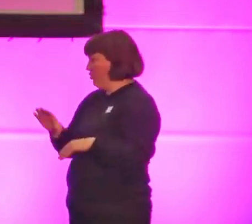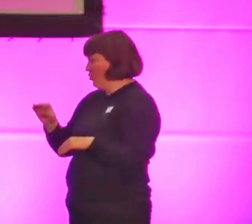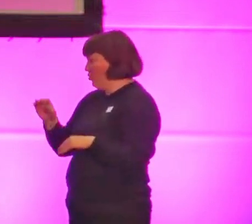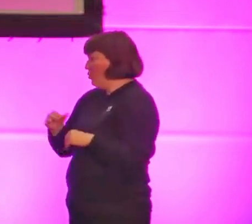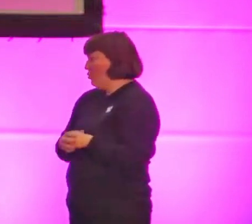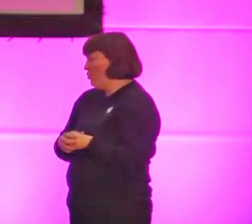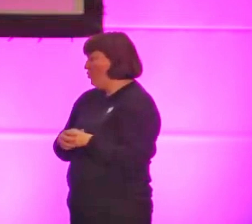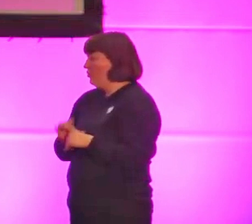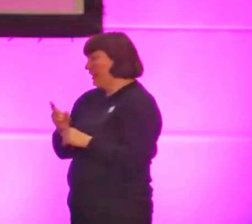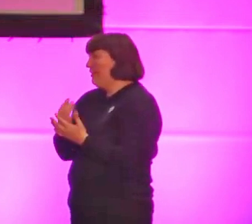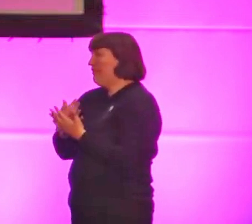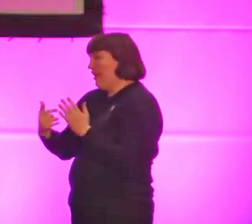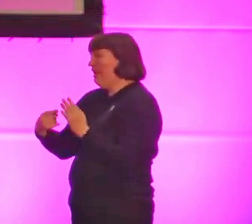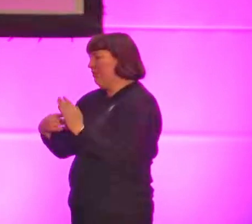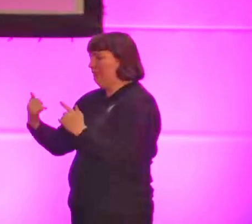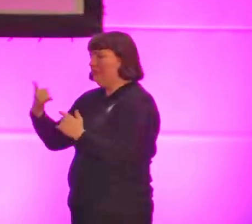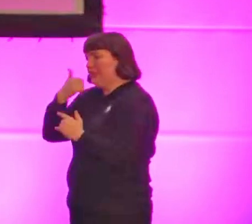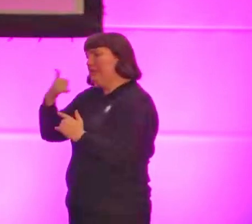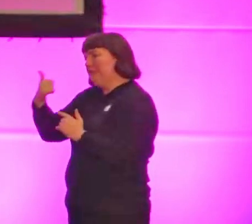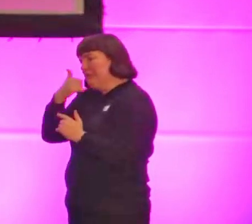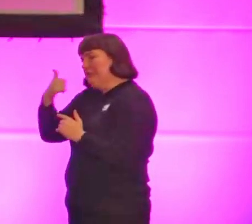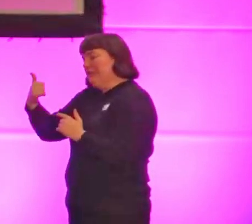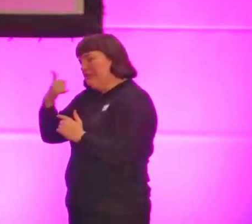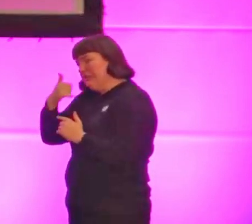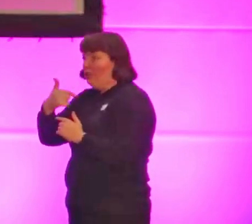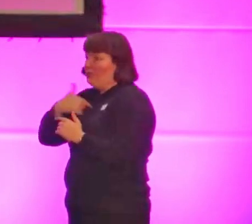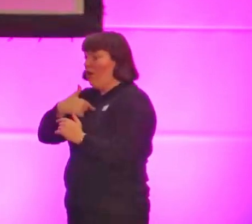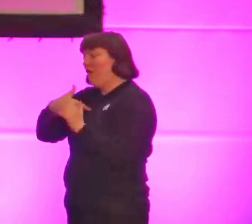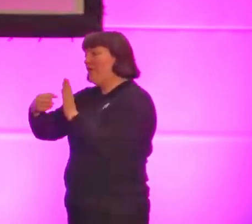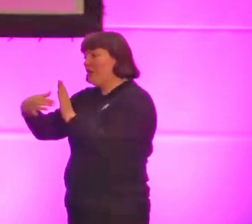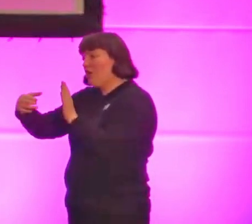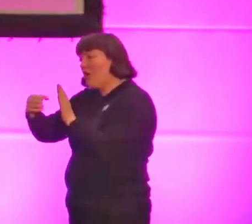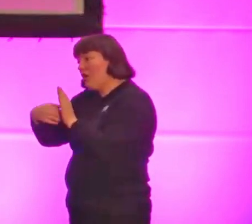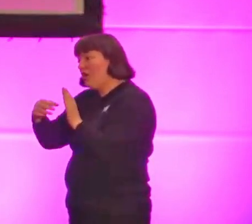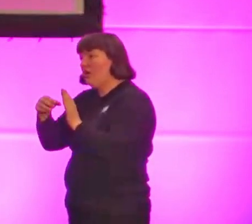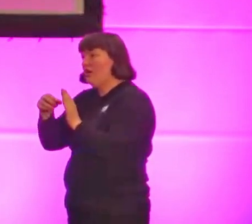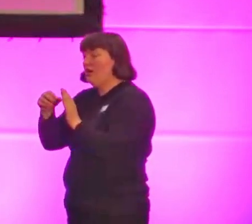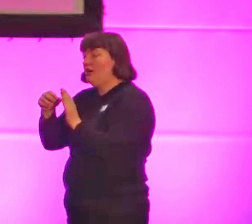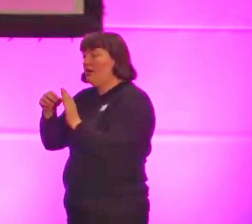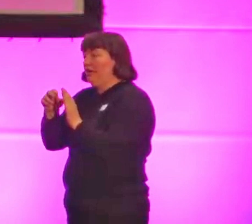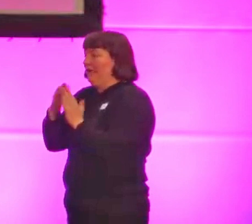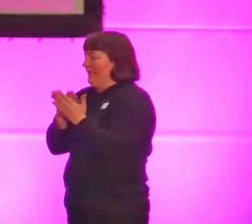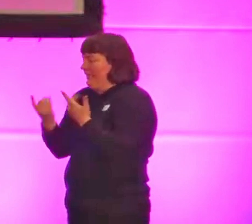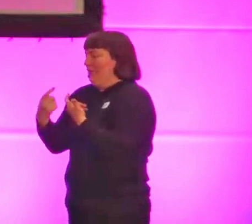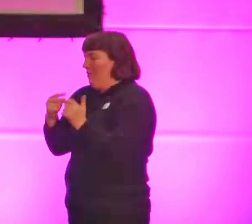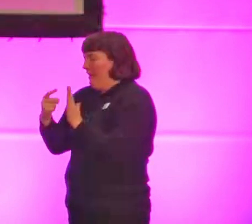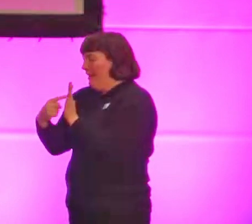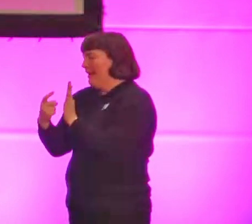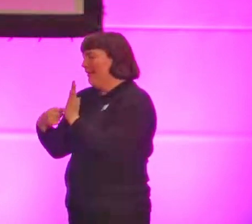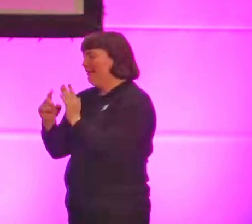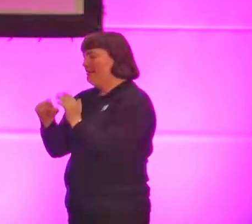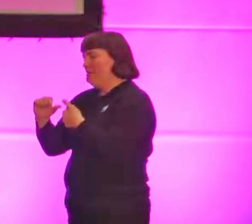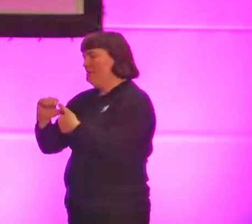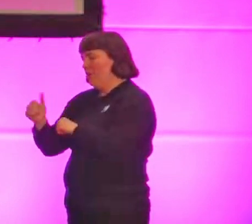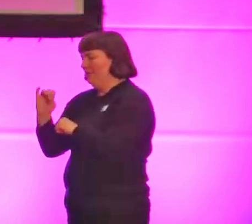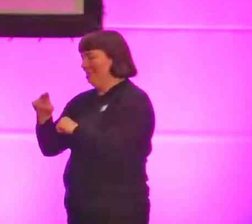det flera samtal. Och jag förklarade att det var inte reglerna om partsinsyn, utan det var